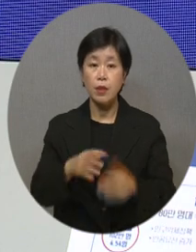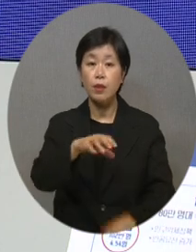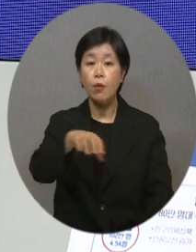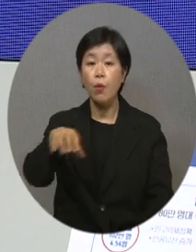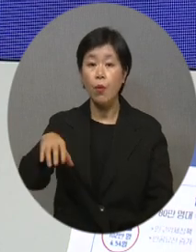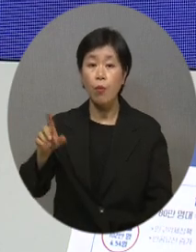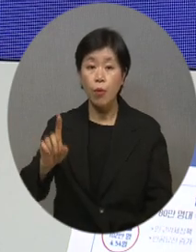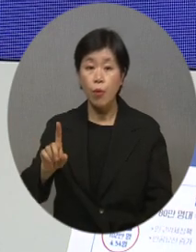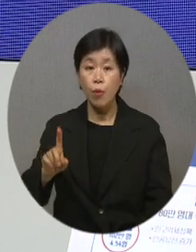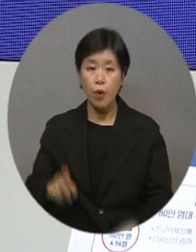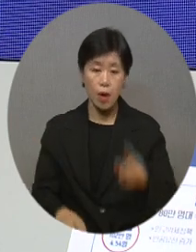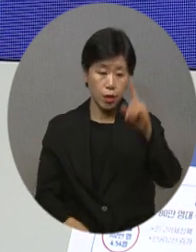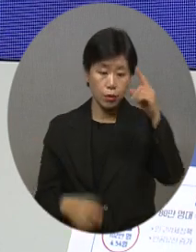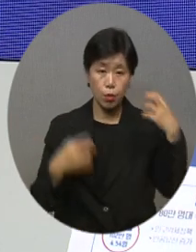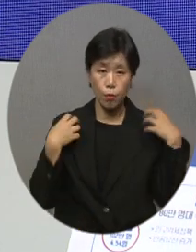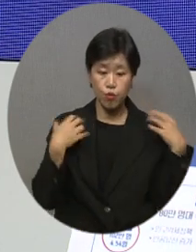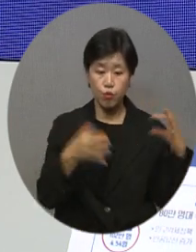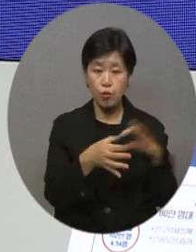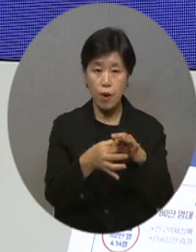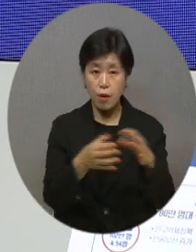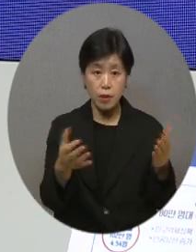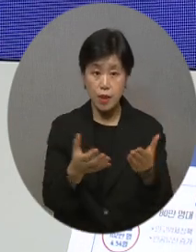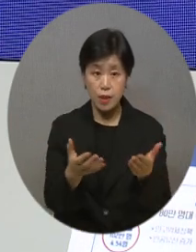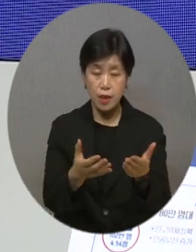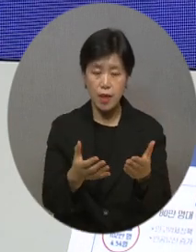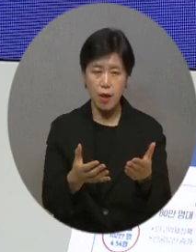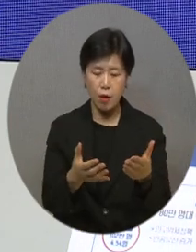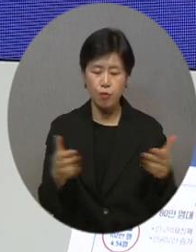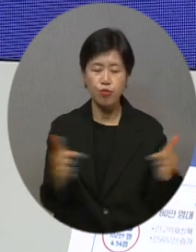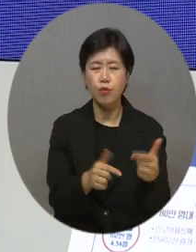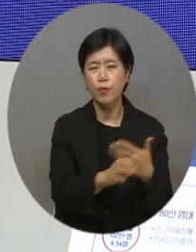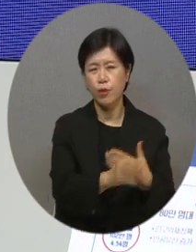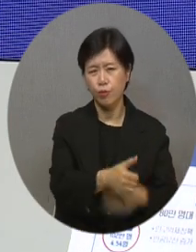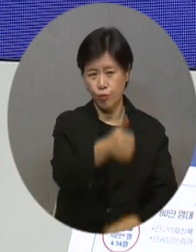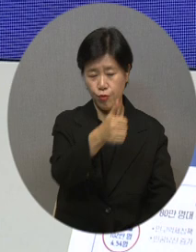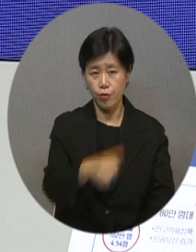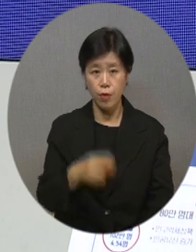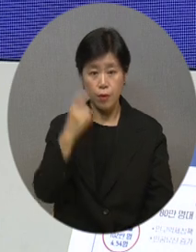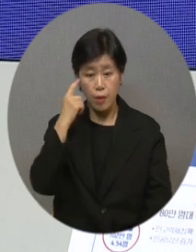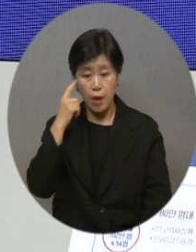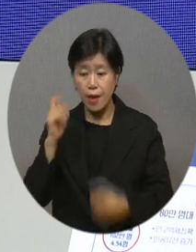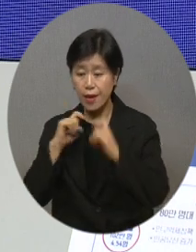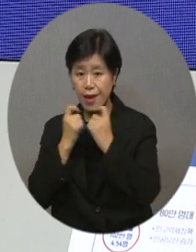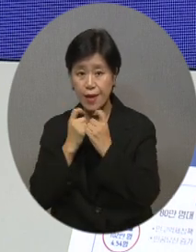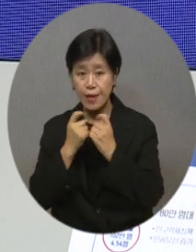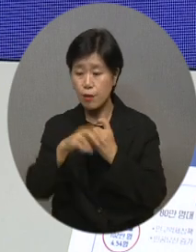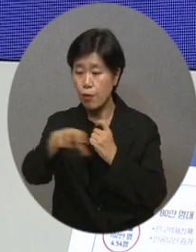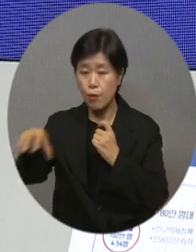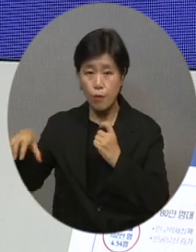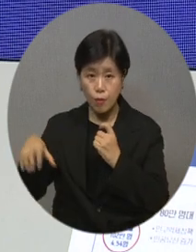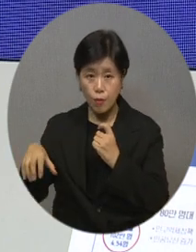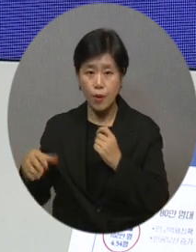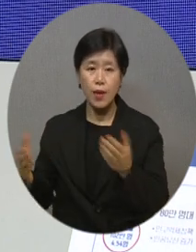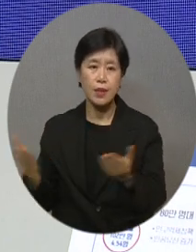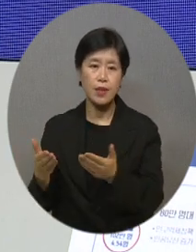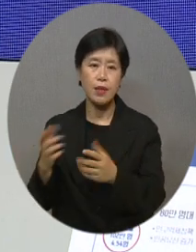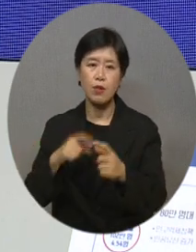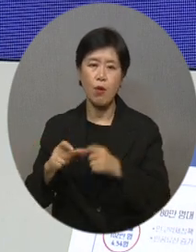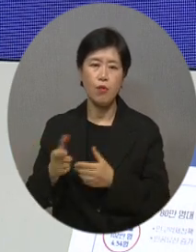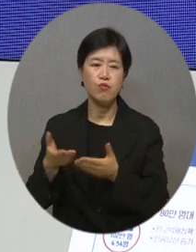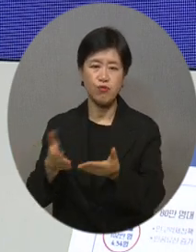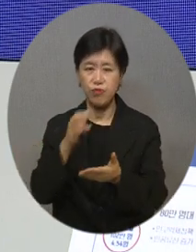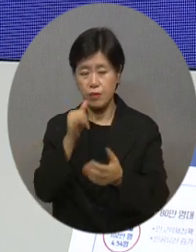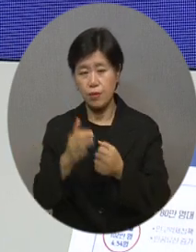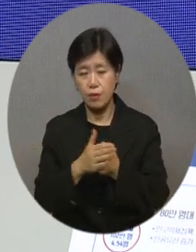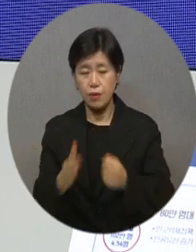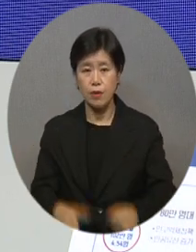일자리가 적을수록 좋은 겁니다. 그렇죠. 왜냐하면 민간에서 그만큼 그 더 많은 일자리가 낮은 거거든요. 저희가